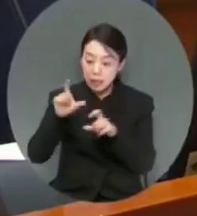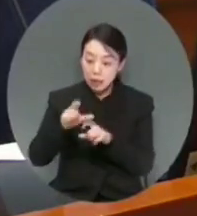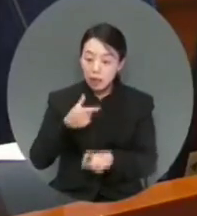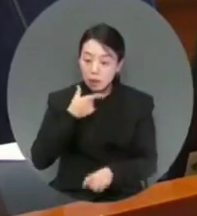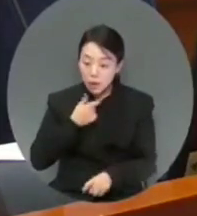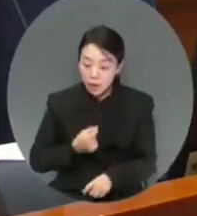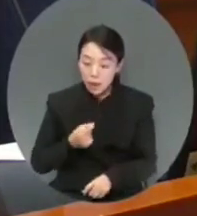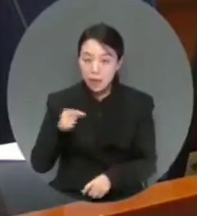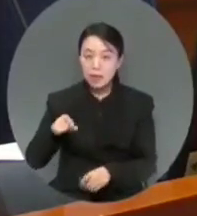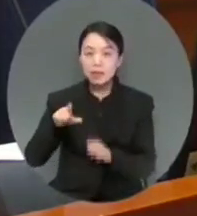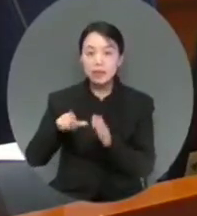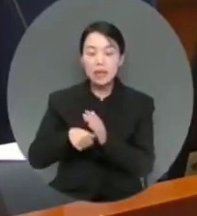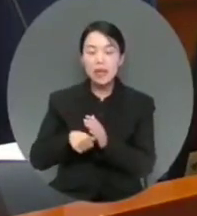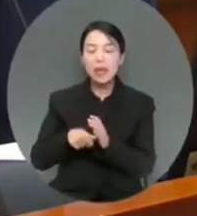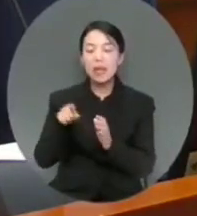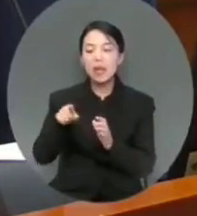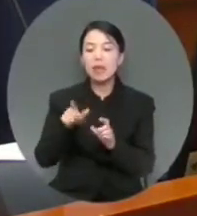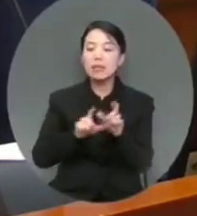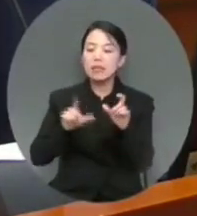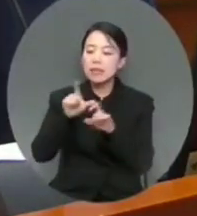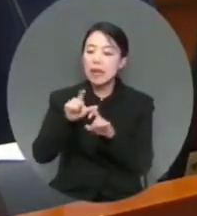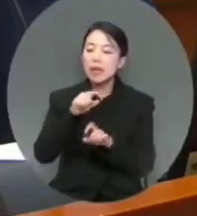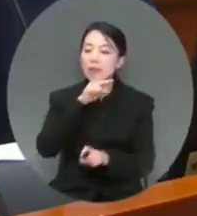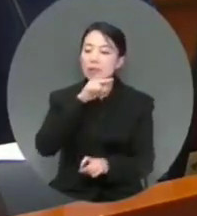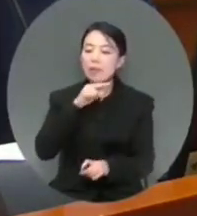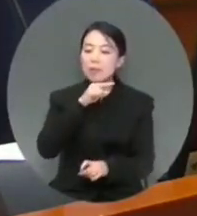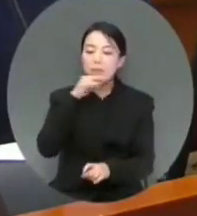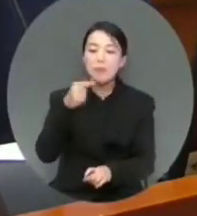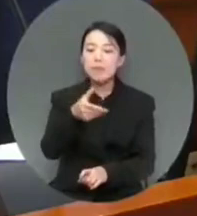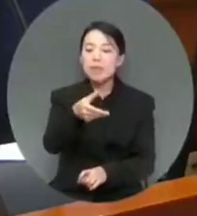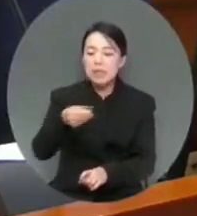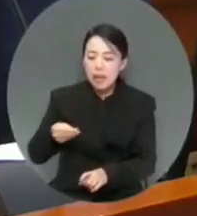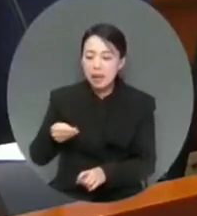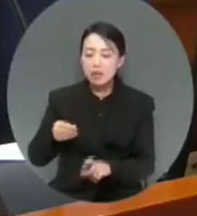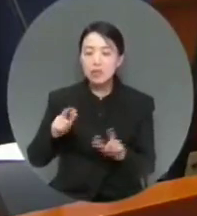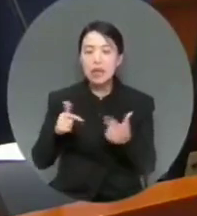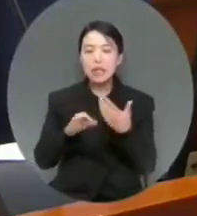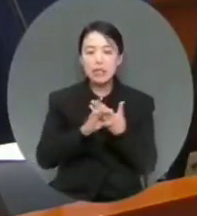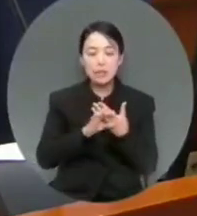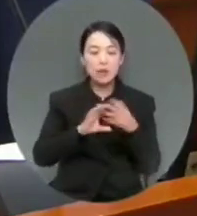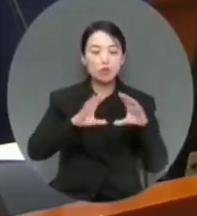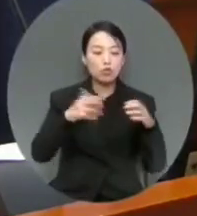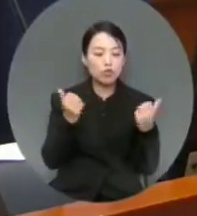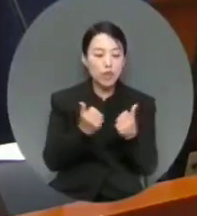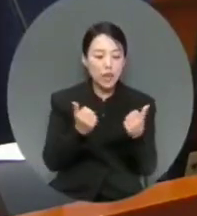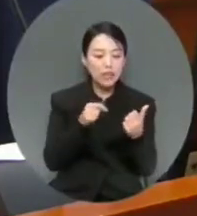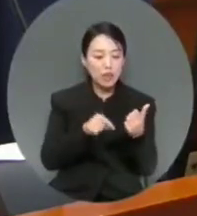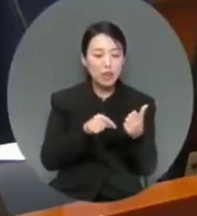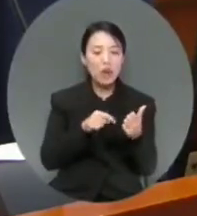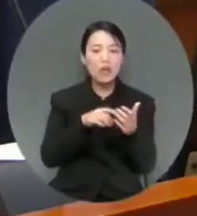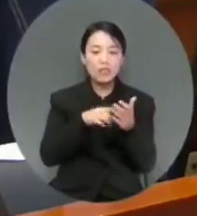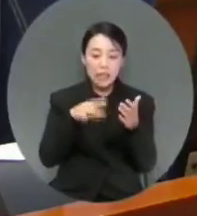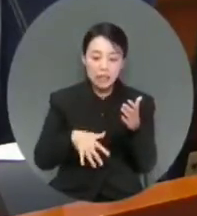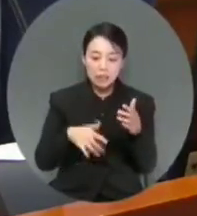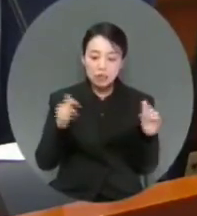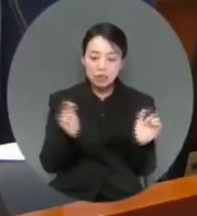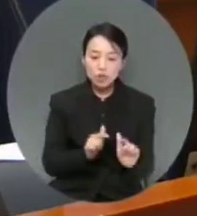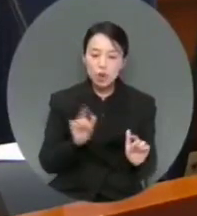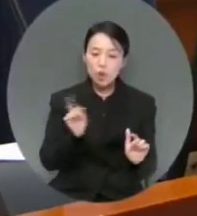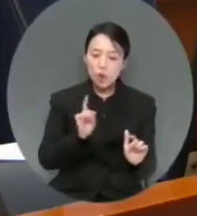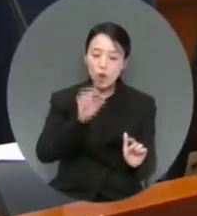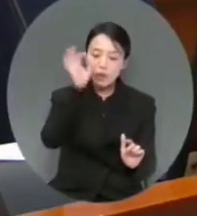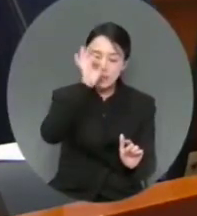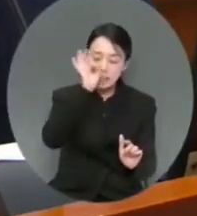소요를 추가로 빚을 더 내서 할 거냐, 아니면 우리가 또 국회에서 엄밀하게 혈세를 심사하는 과정에서 감액 재원을 찾고 이걸 또